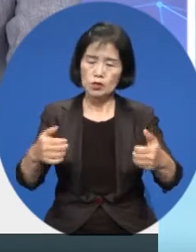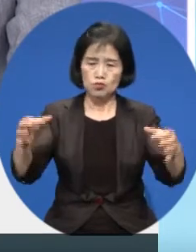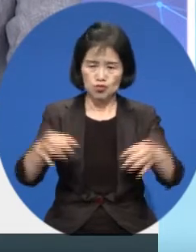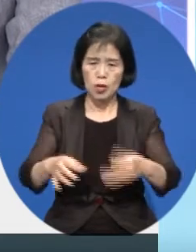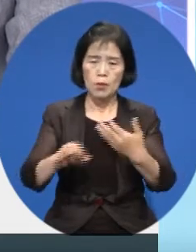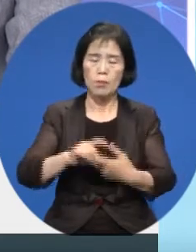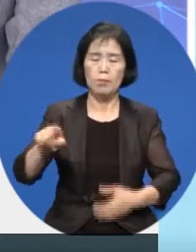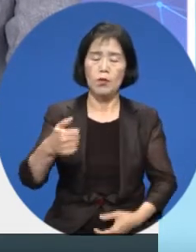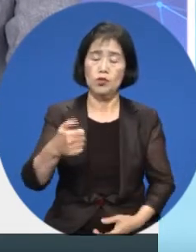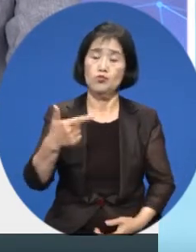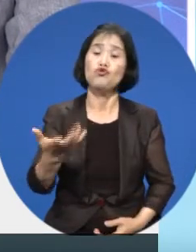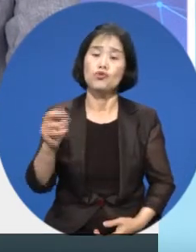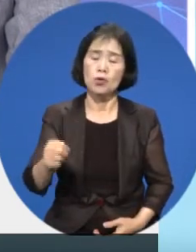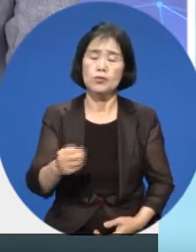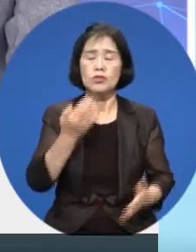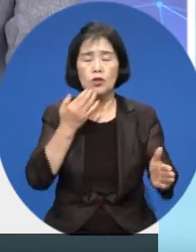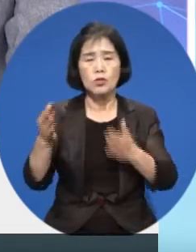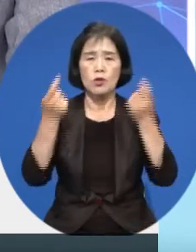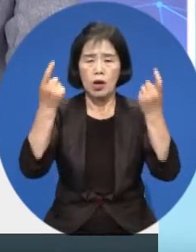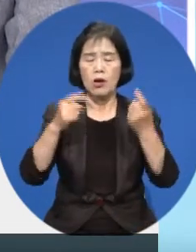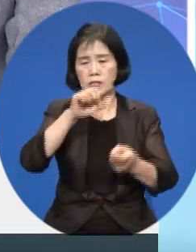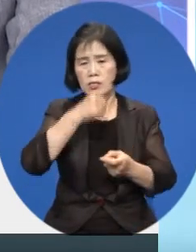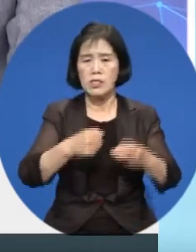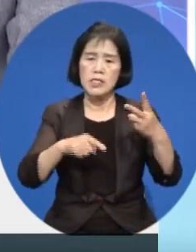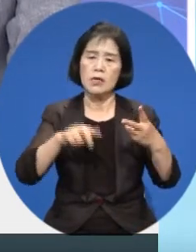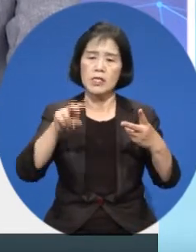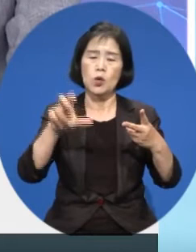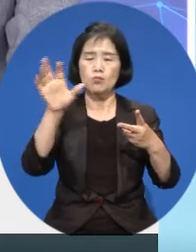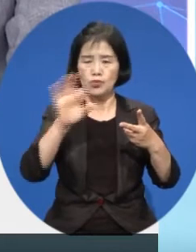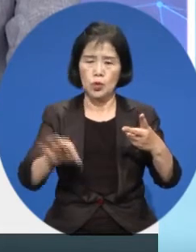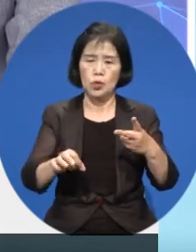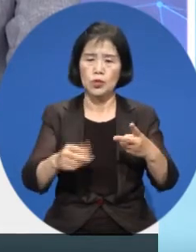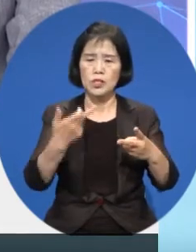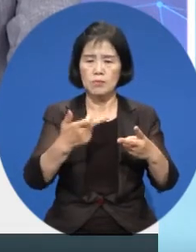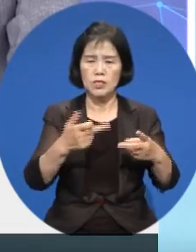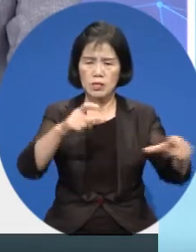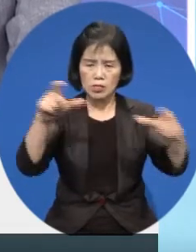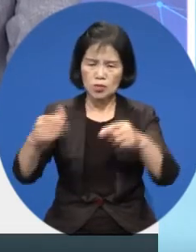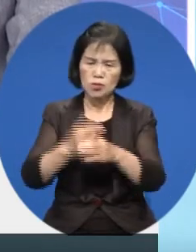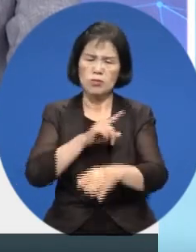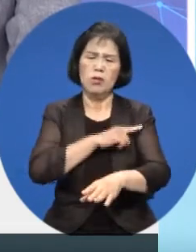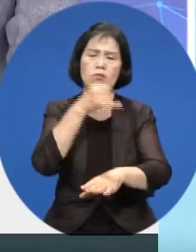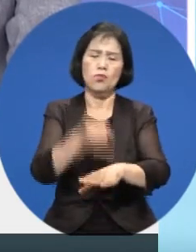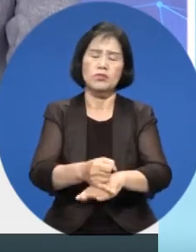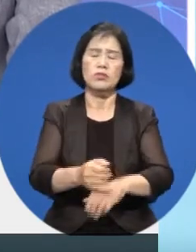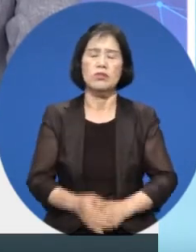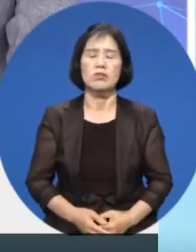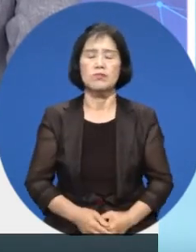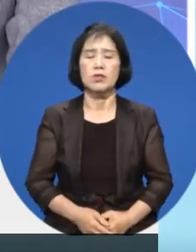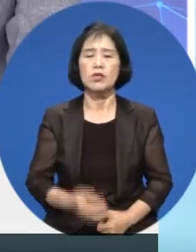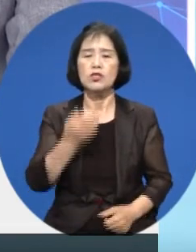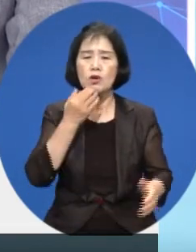올해 기준 두 분 와 책 건강의 산이 2.25% 17개 시 도 중 체어 입니다 상대적으로 낮은 경우도 문화예술